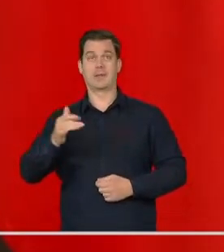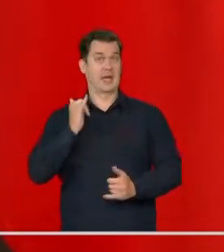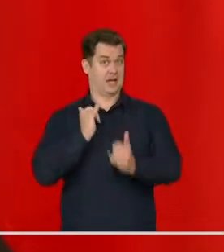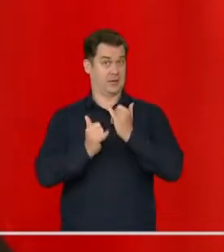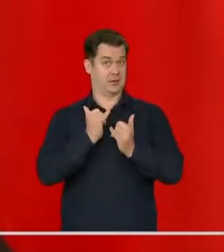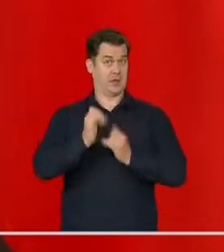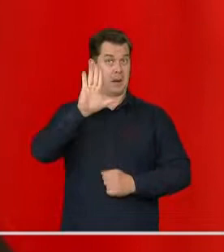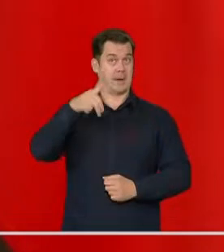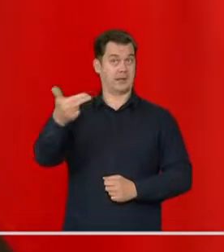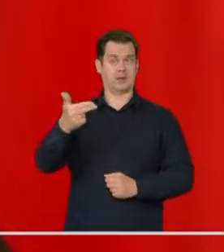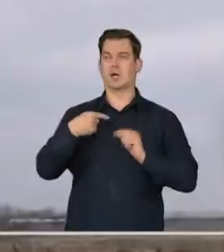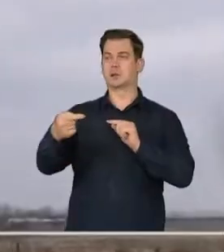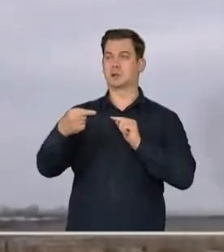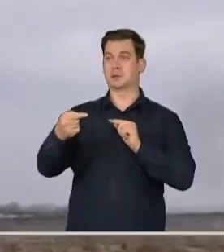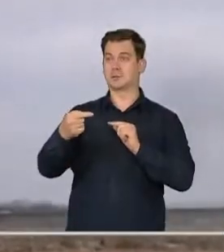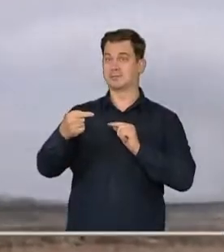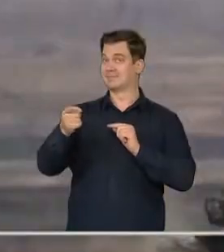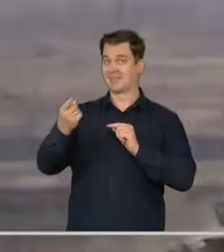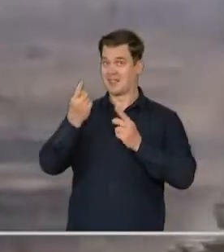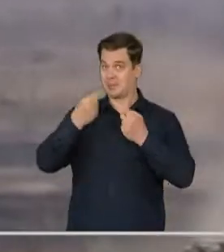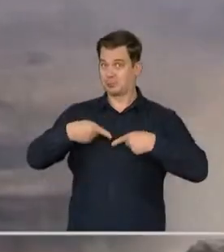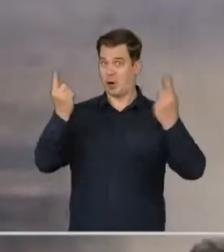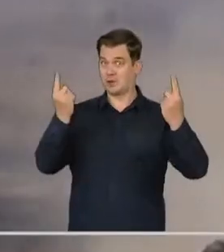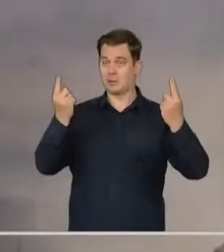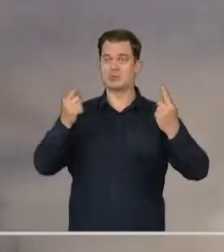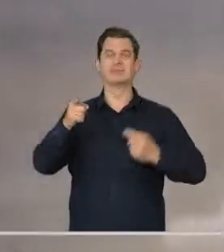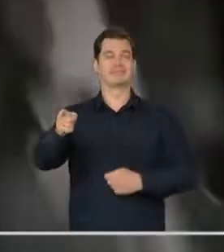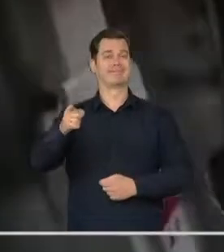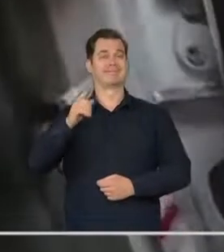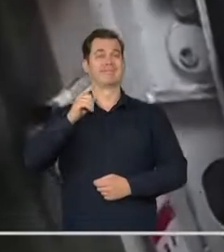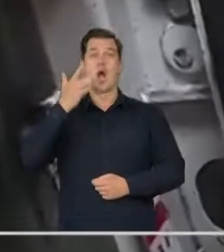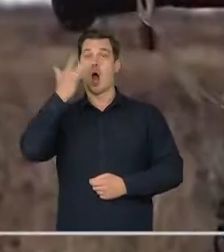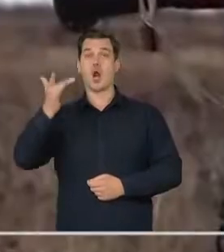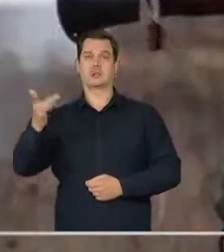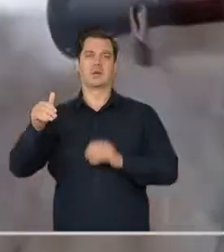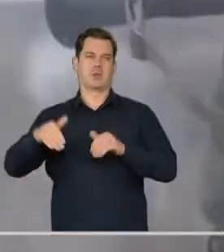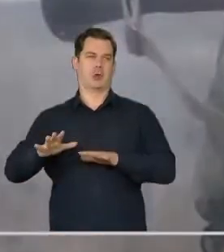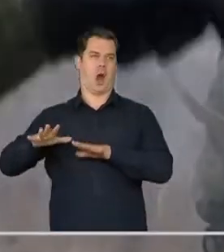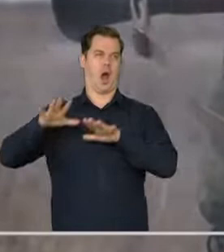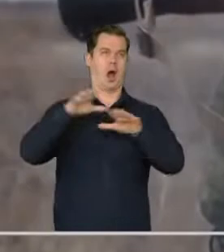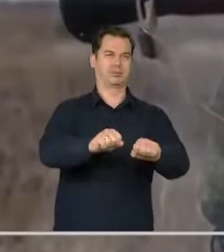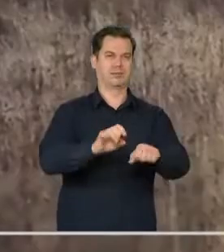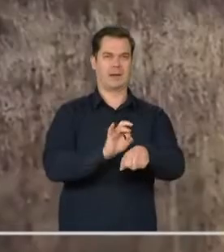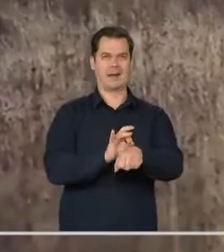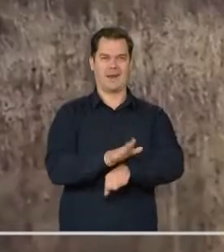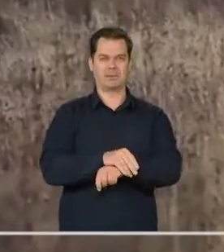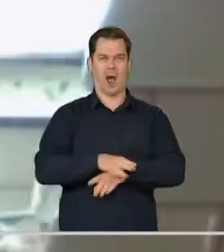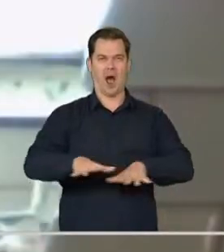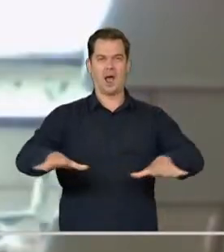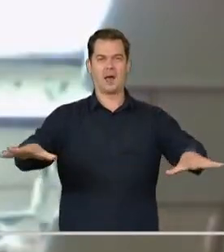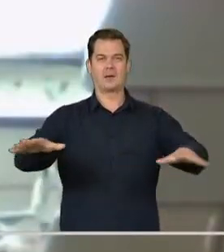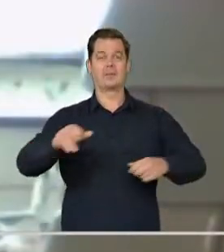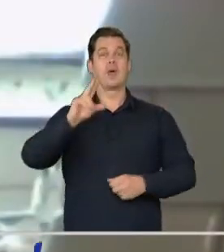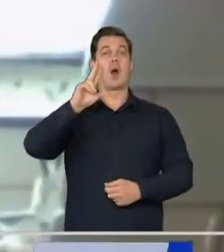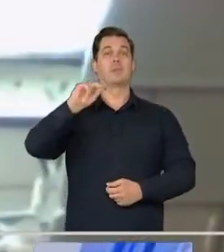Biden nie przekonał Władimira Putina do porzucenia planów ataku na Ukrainę, to na wschodzie może dojść do rozlewu krwi. Putin